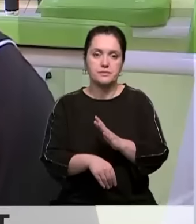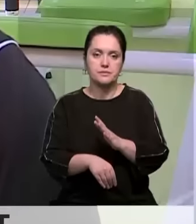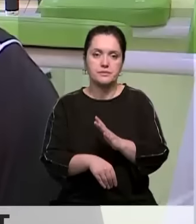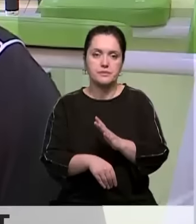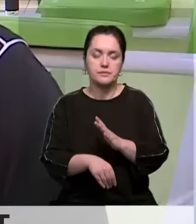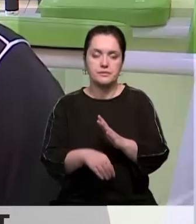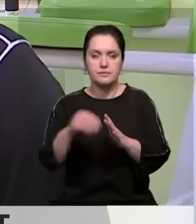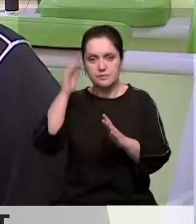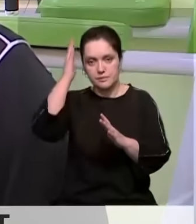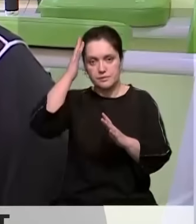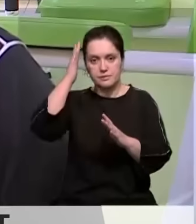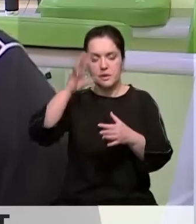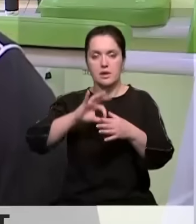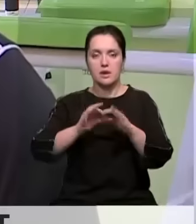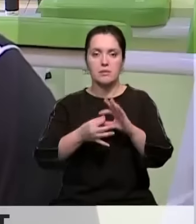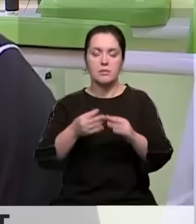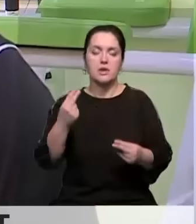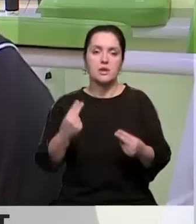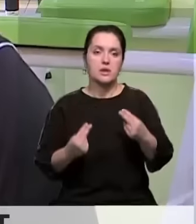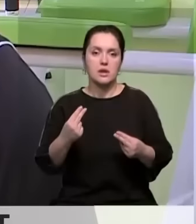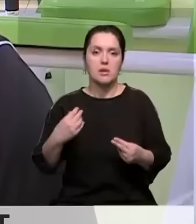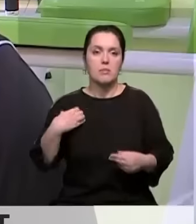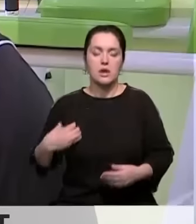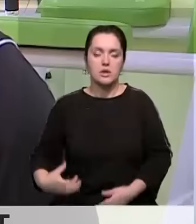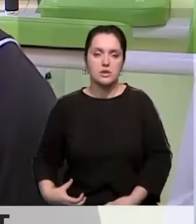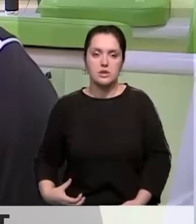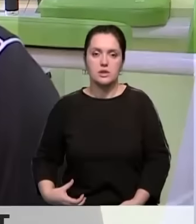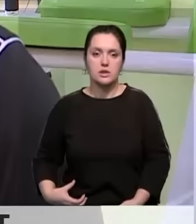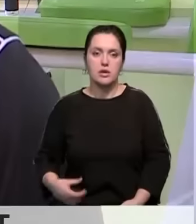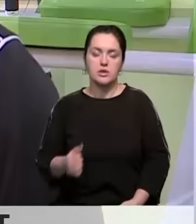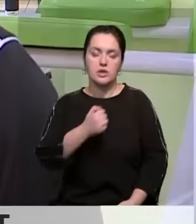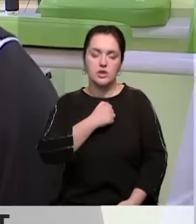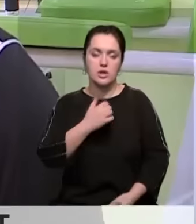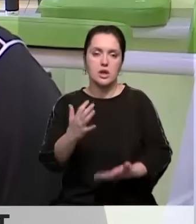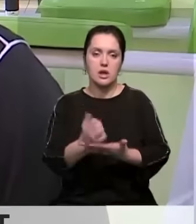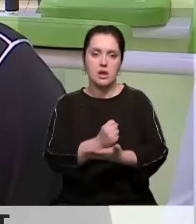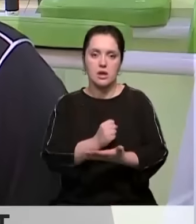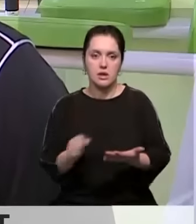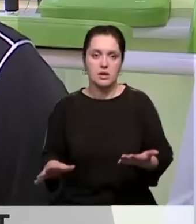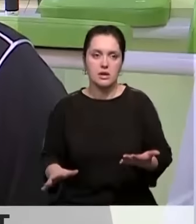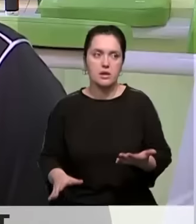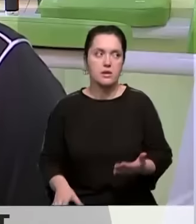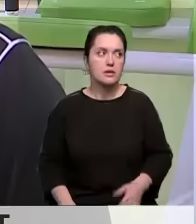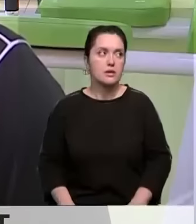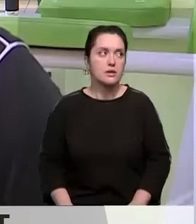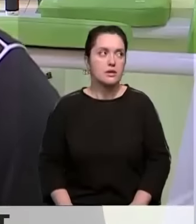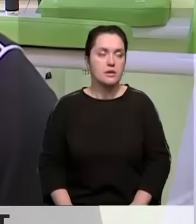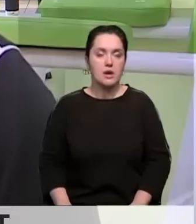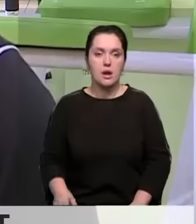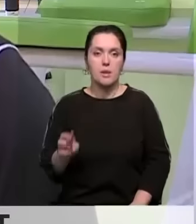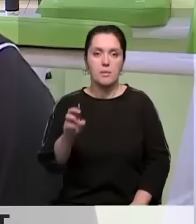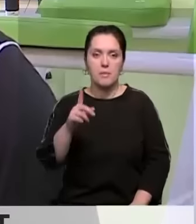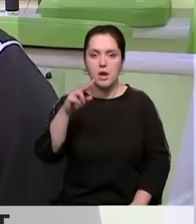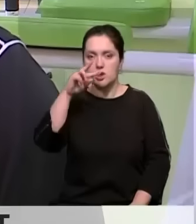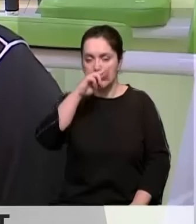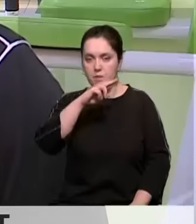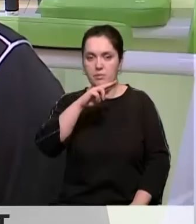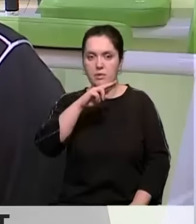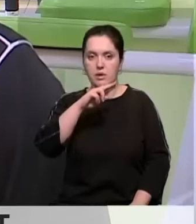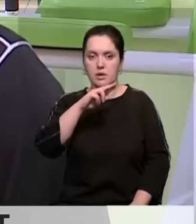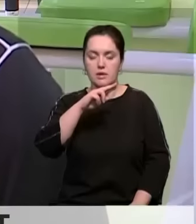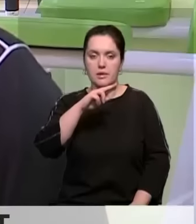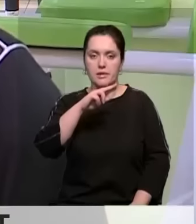мечта наша была попасть на Олимпийские игры в Париж, но, к сожалению, мы не смогли. Были бы какие-то ошибки, поэтому надеюсь,